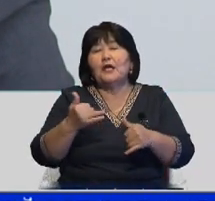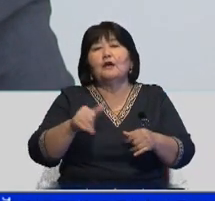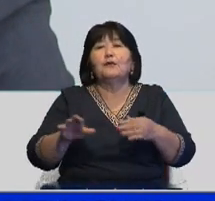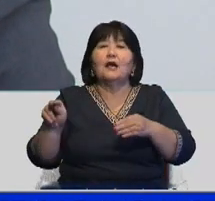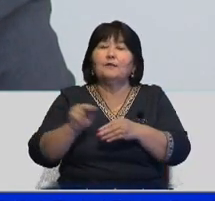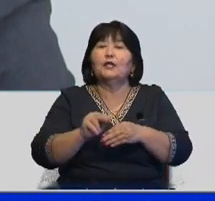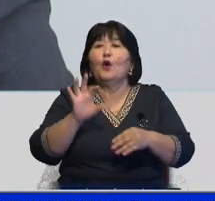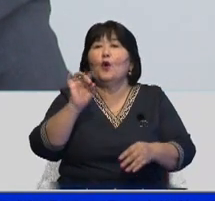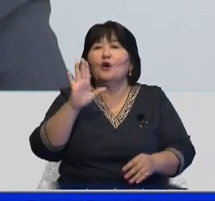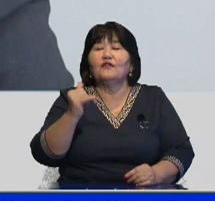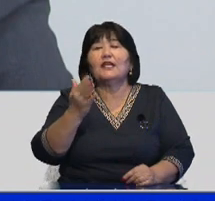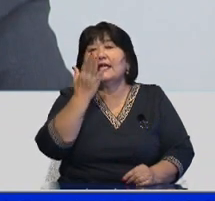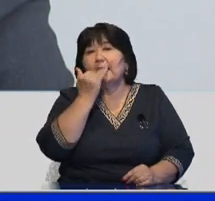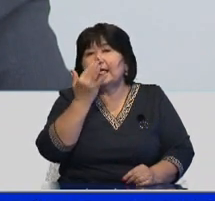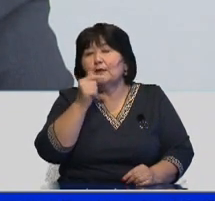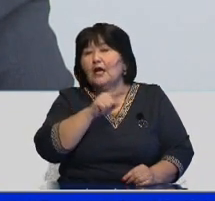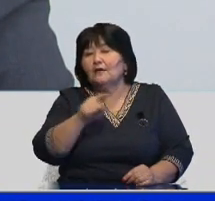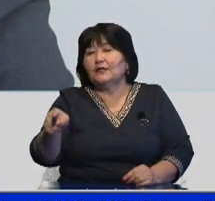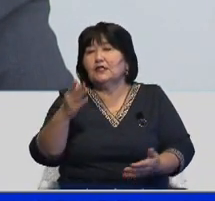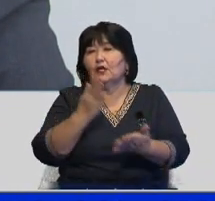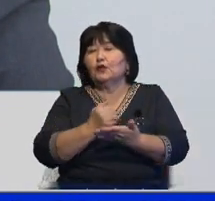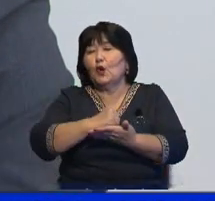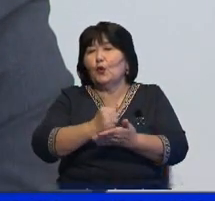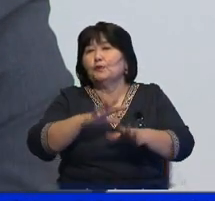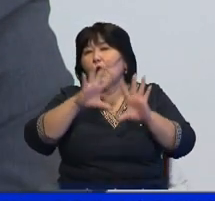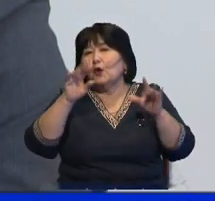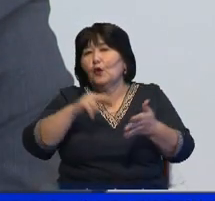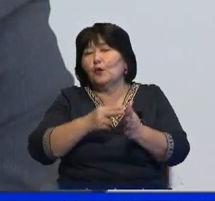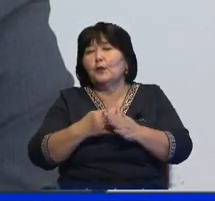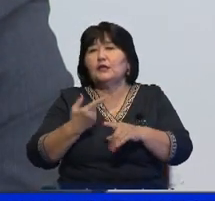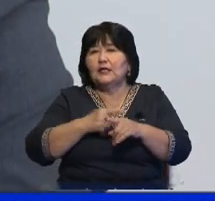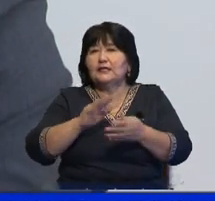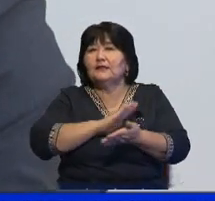профилактике ОРВИ и гриппа. На период эпидсезона утвержден комплексный план по борьбе с эпидемией.